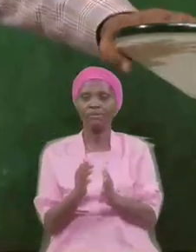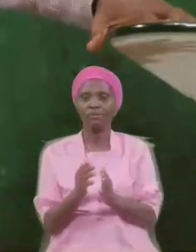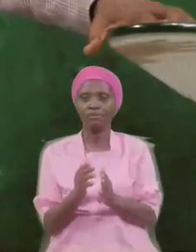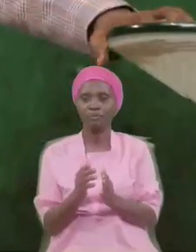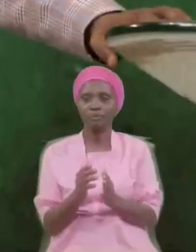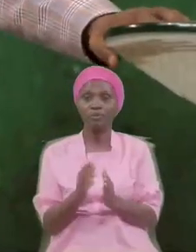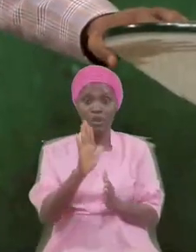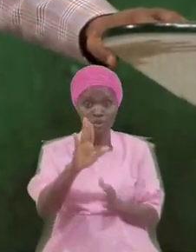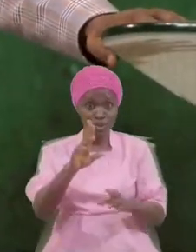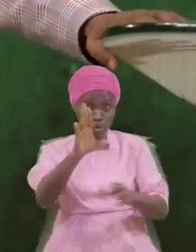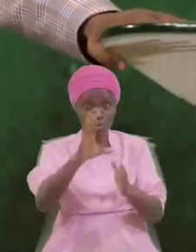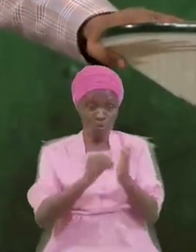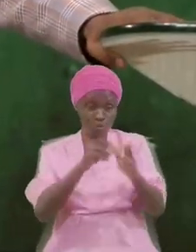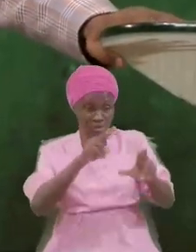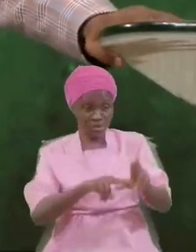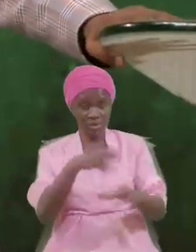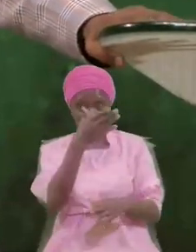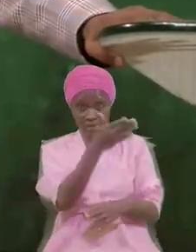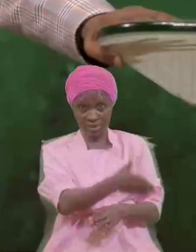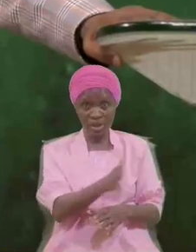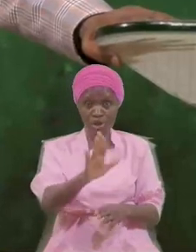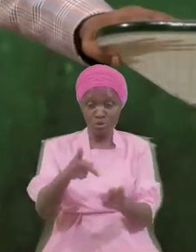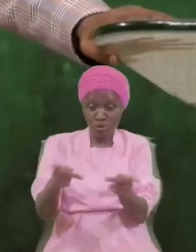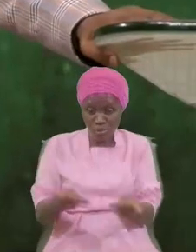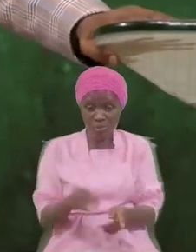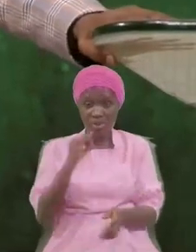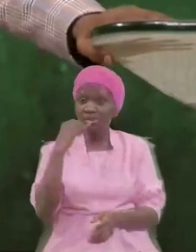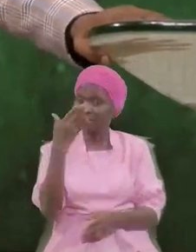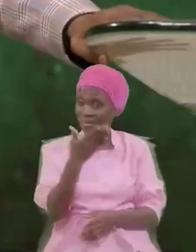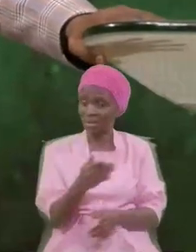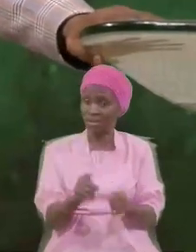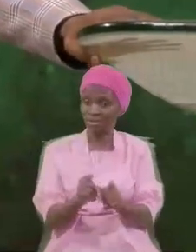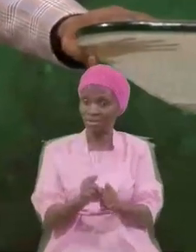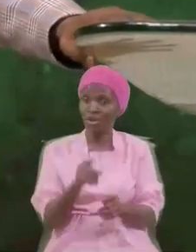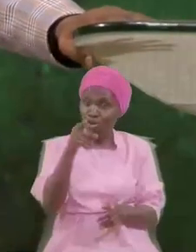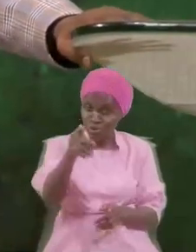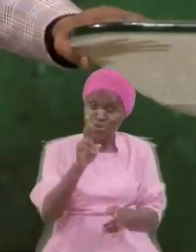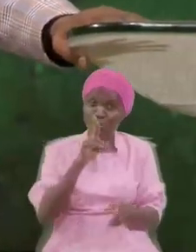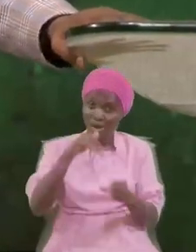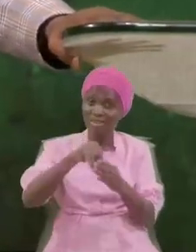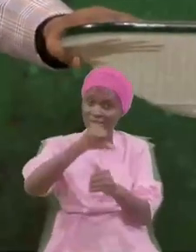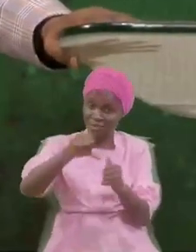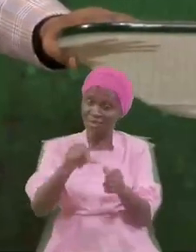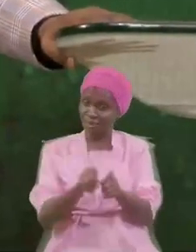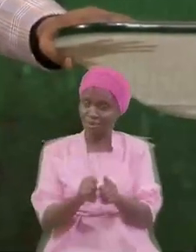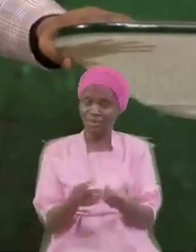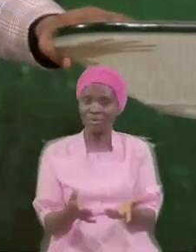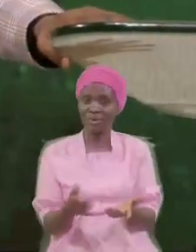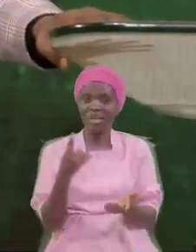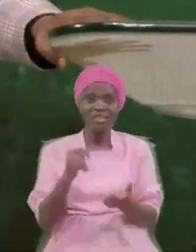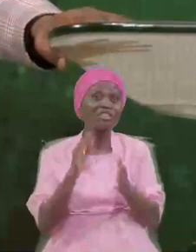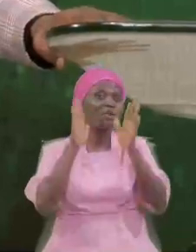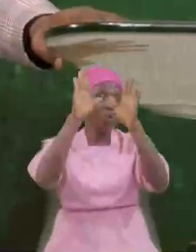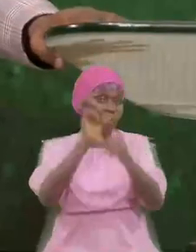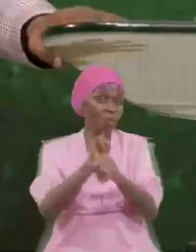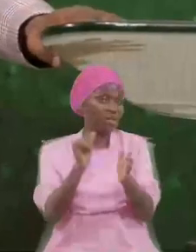Et dans chaque verset, votre place est là, votre chaise est là, vous êtes dans la communion. Les